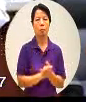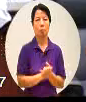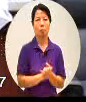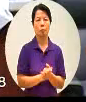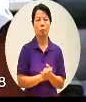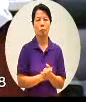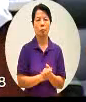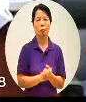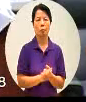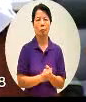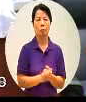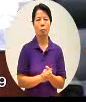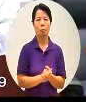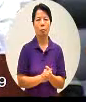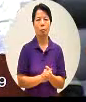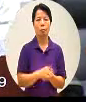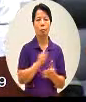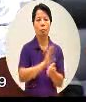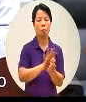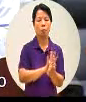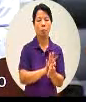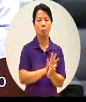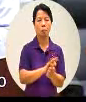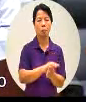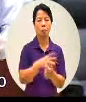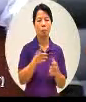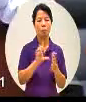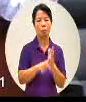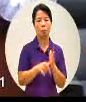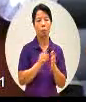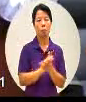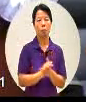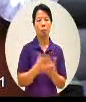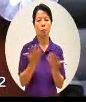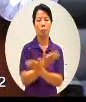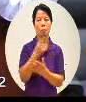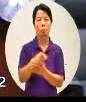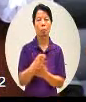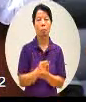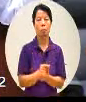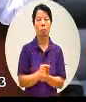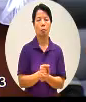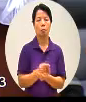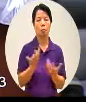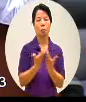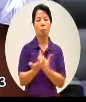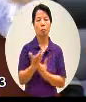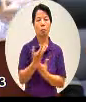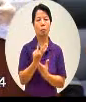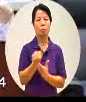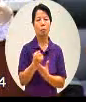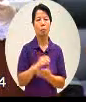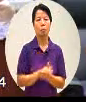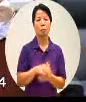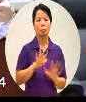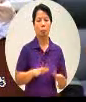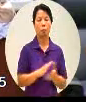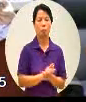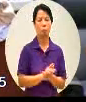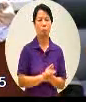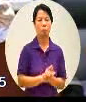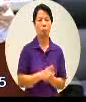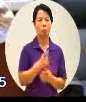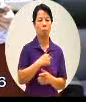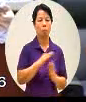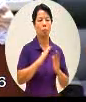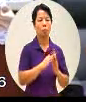你等于说用服务的时数啦，哈、哦，去换这个分数。比如说今天我来